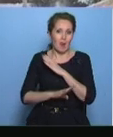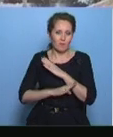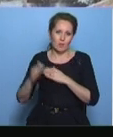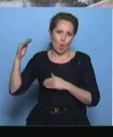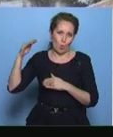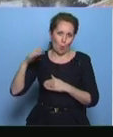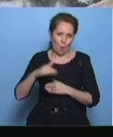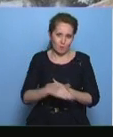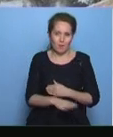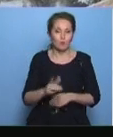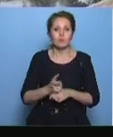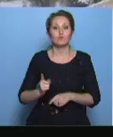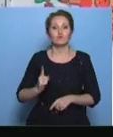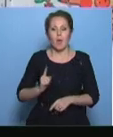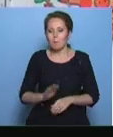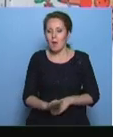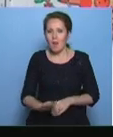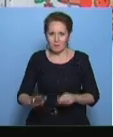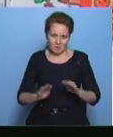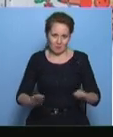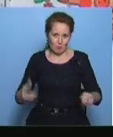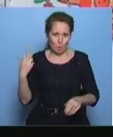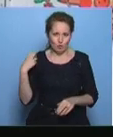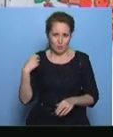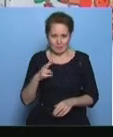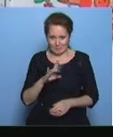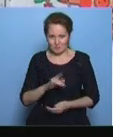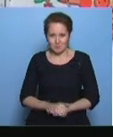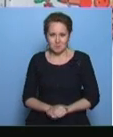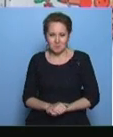ждали маленькие можгинцы. Надежда Николаева, Юрий Дроздов,